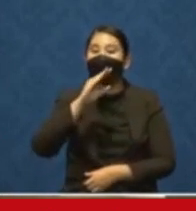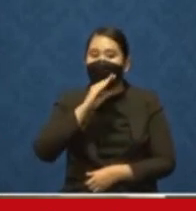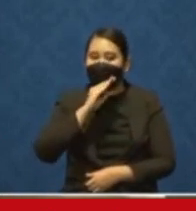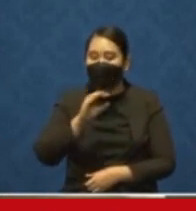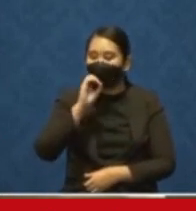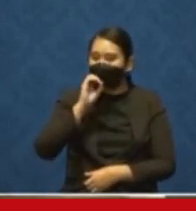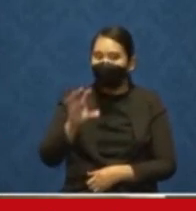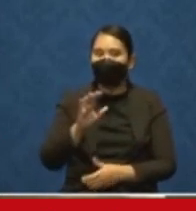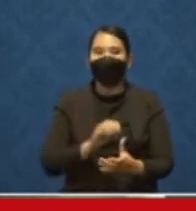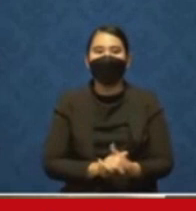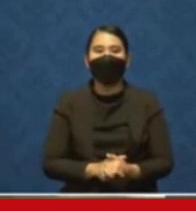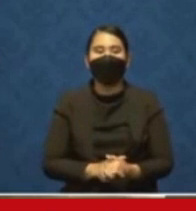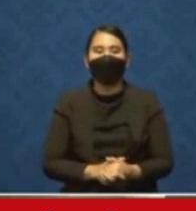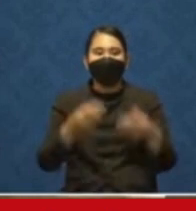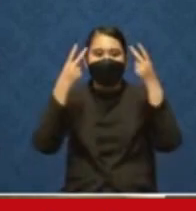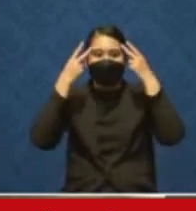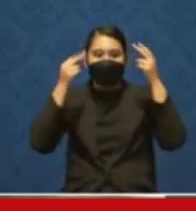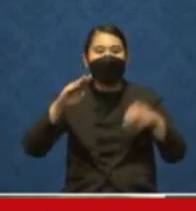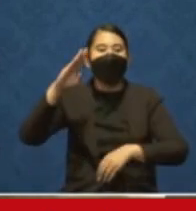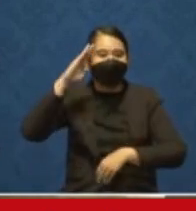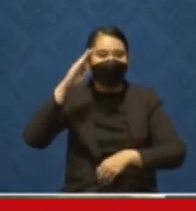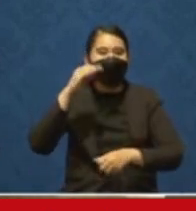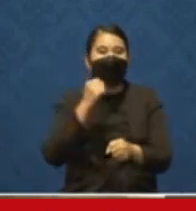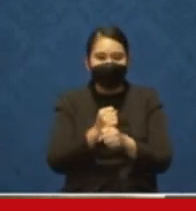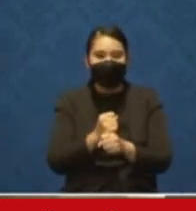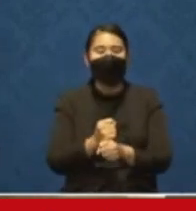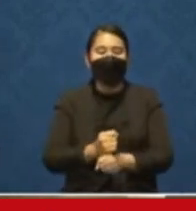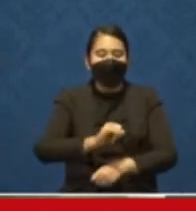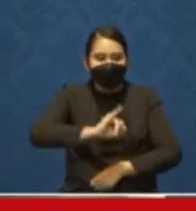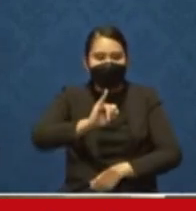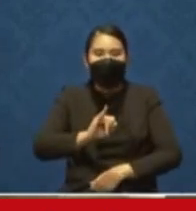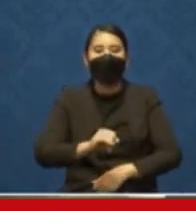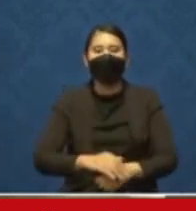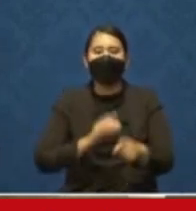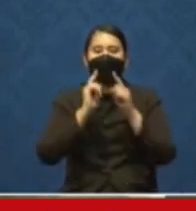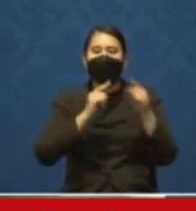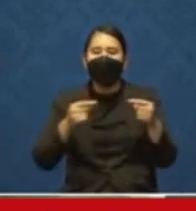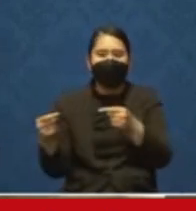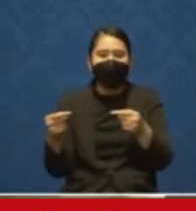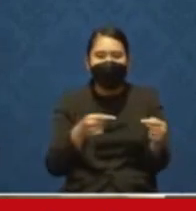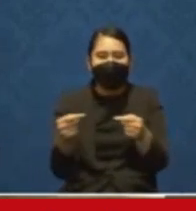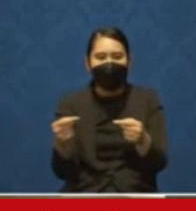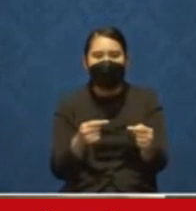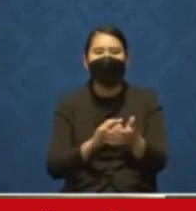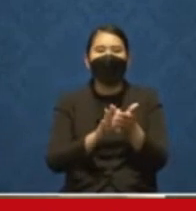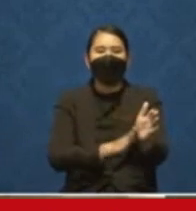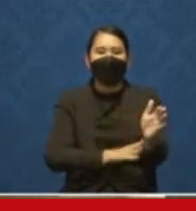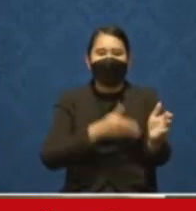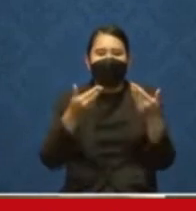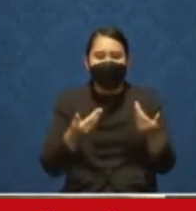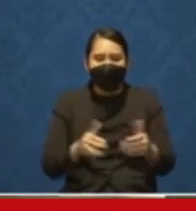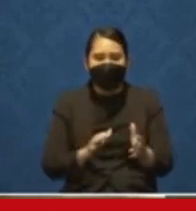เรื่องนี้เริ่มต้นจิราพรพูดเท็จแต่เรื่องนี้